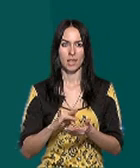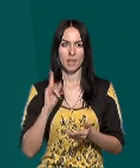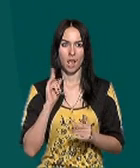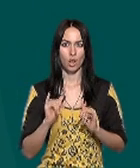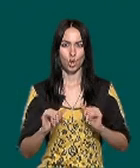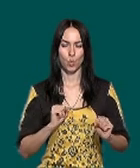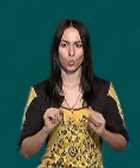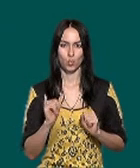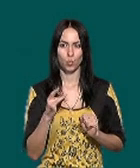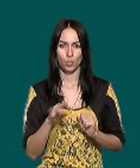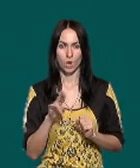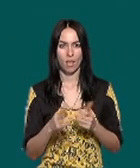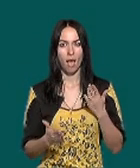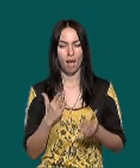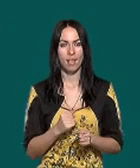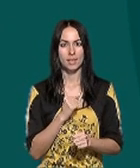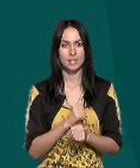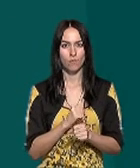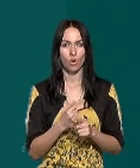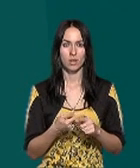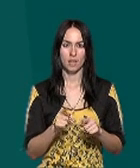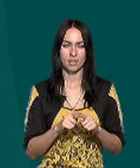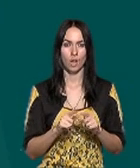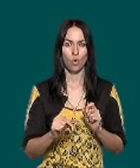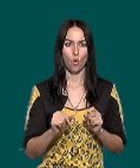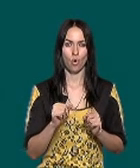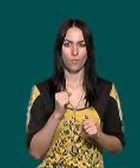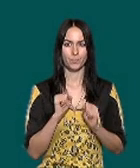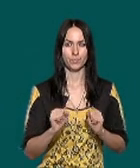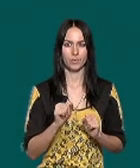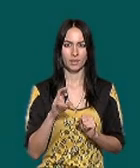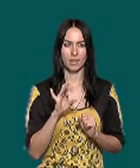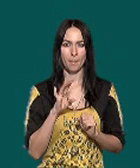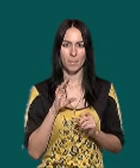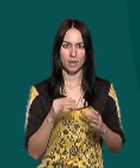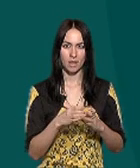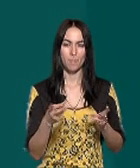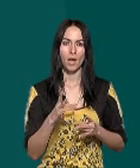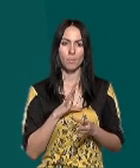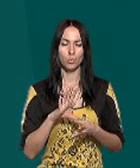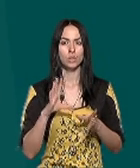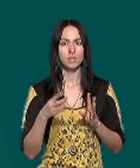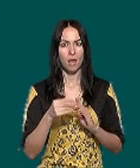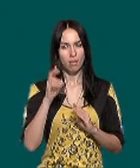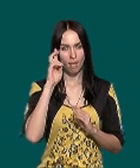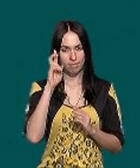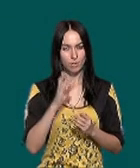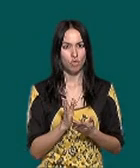такого департаменту має бути, мені здається, загальна державна політика розроблена, а потім